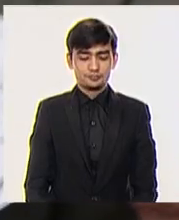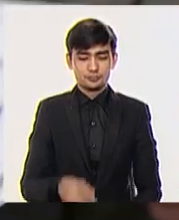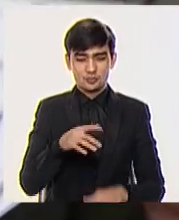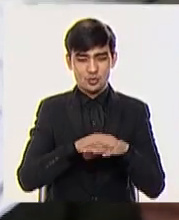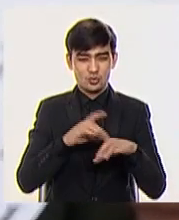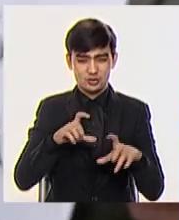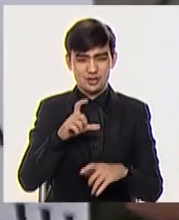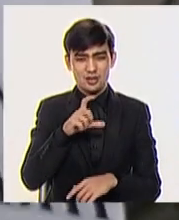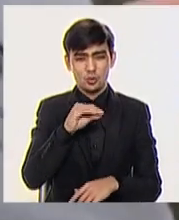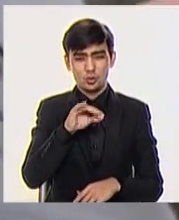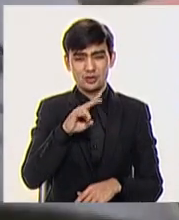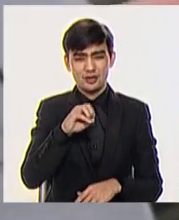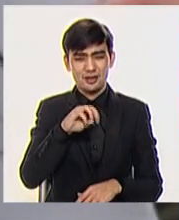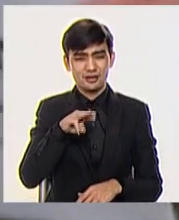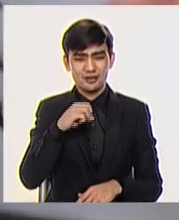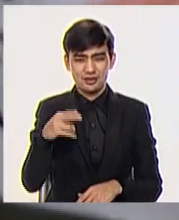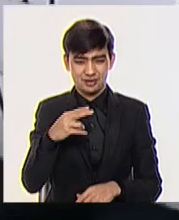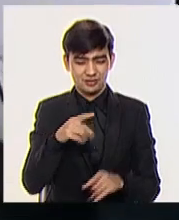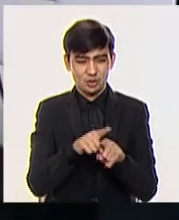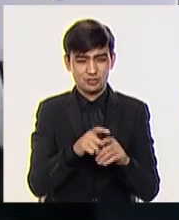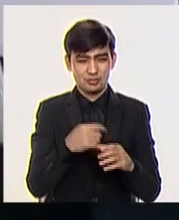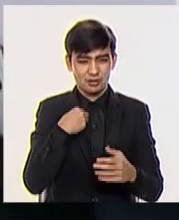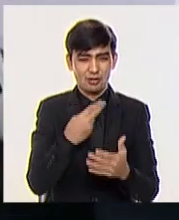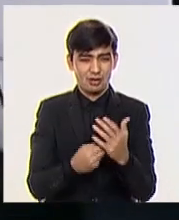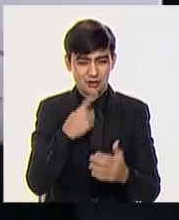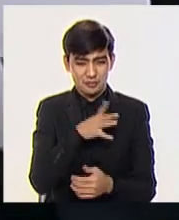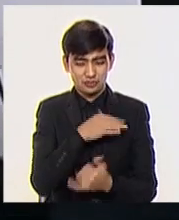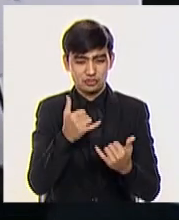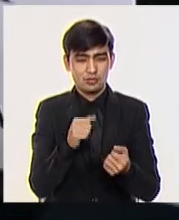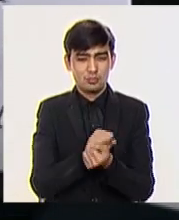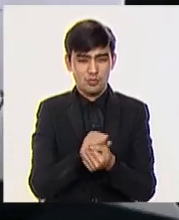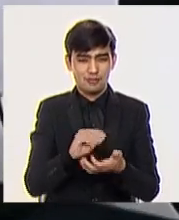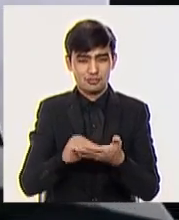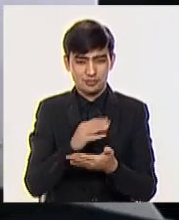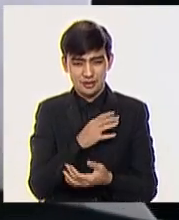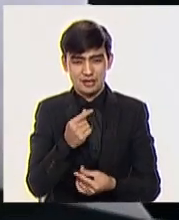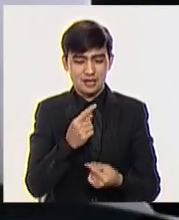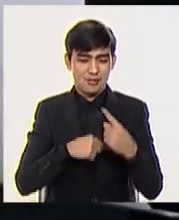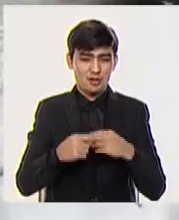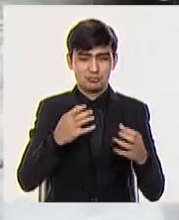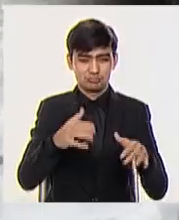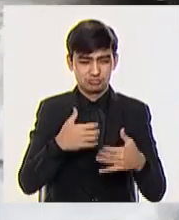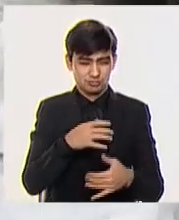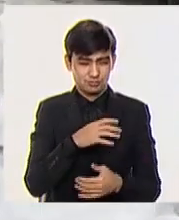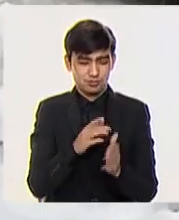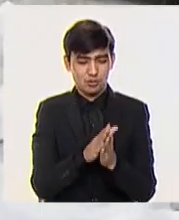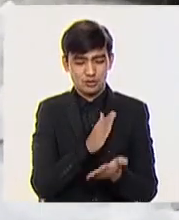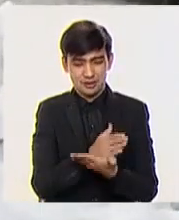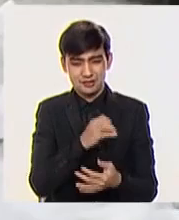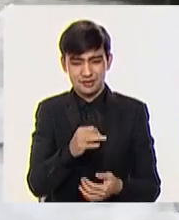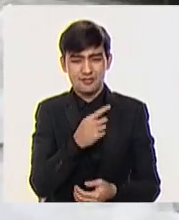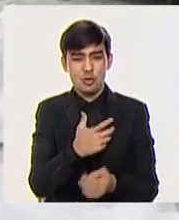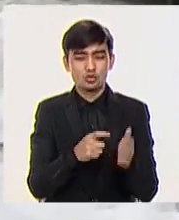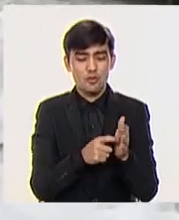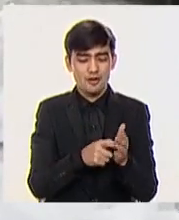Unity Corporation қаржылық пирамидасына оңбай алдандық дегендер бүгін ақ қағазға жазылған ұран ұстап, ақшаларын қайтаруды талап етіп кетті.